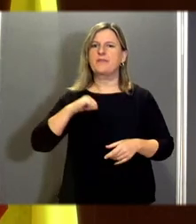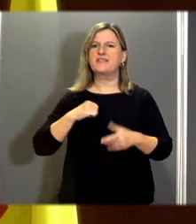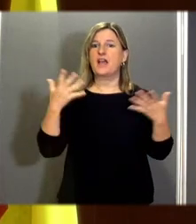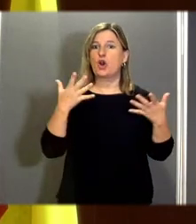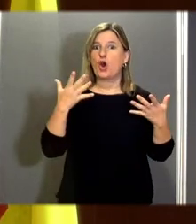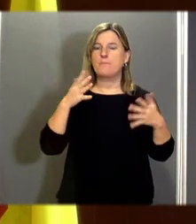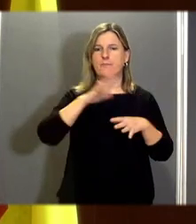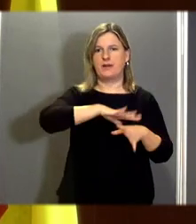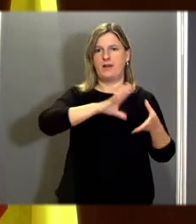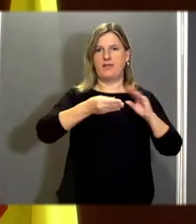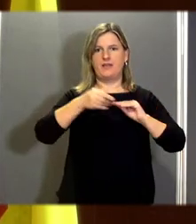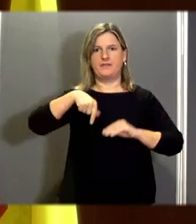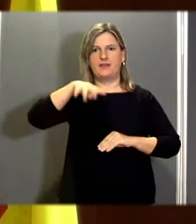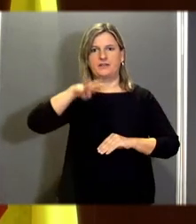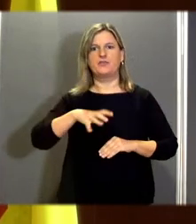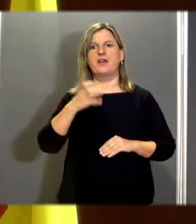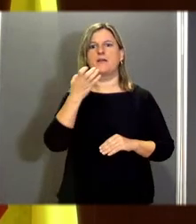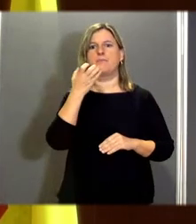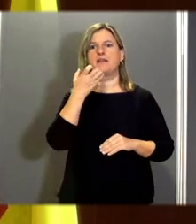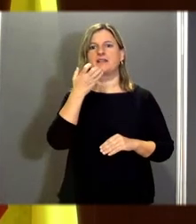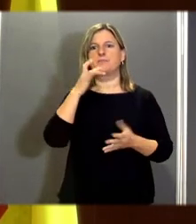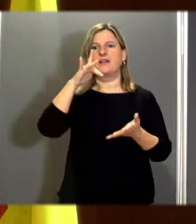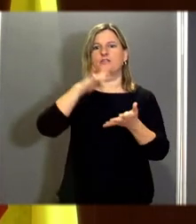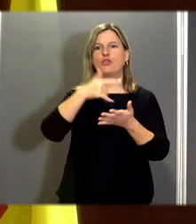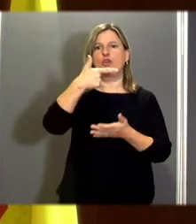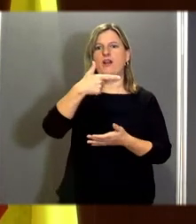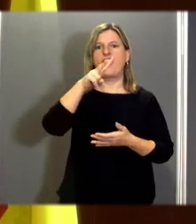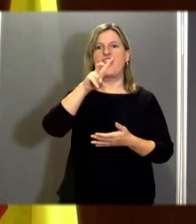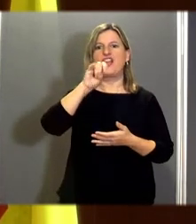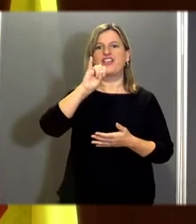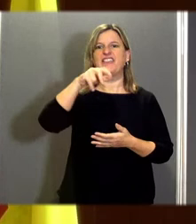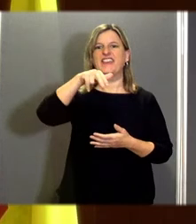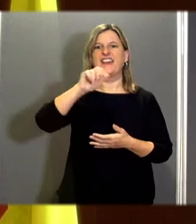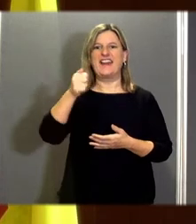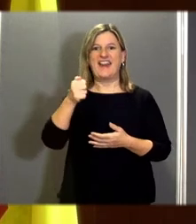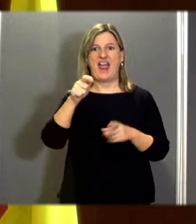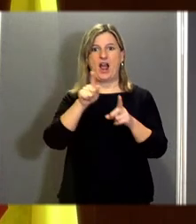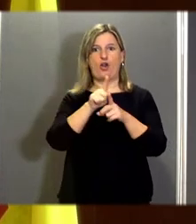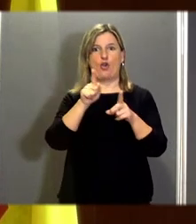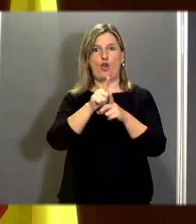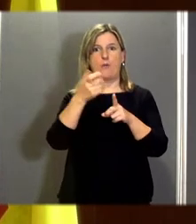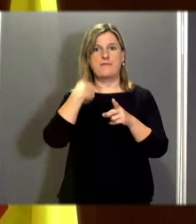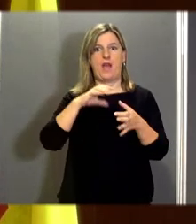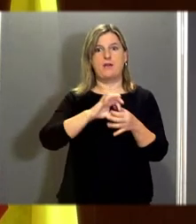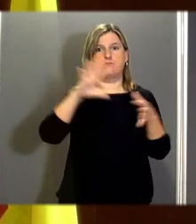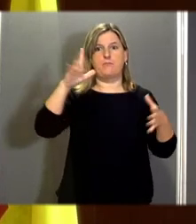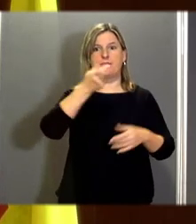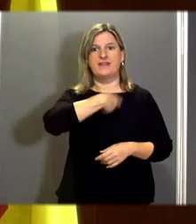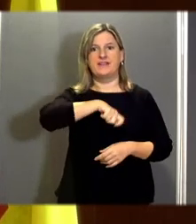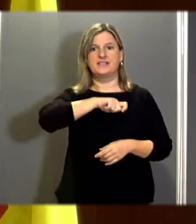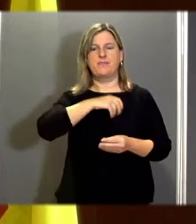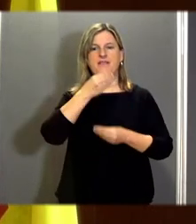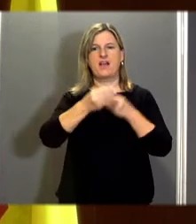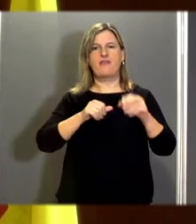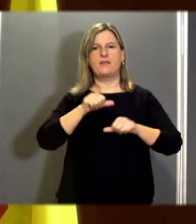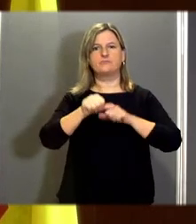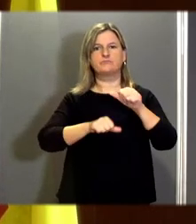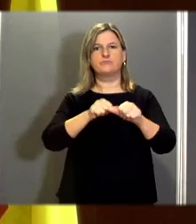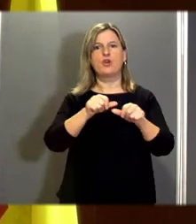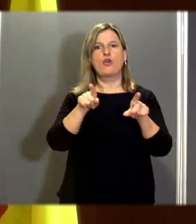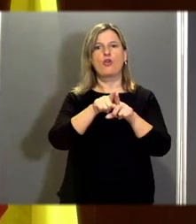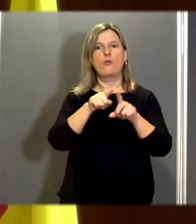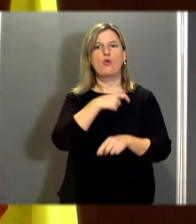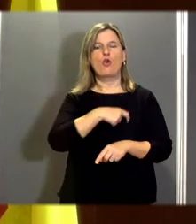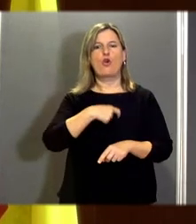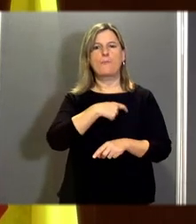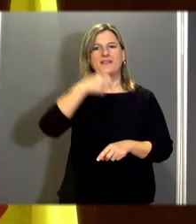Catalunya, es van posar exemples la via guineana, de la independència d'Espanya a través del Comitè de Descolonitzacions